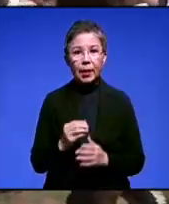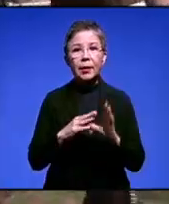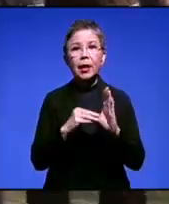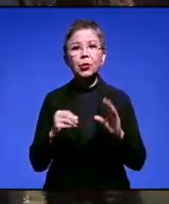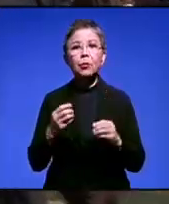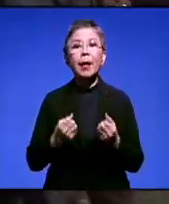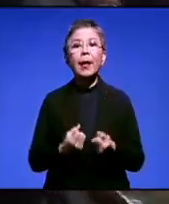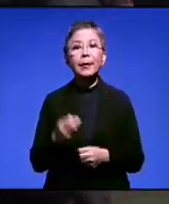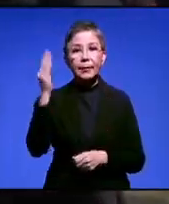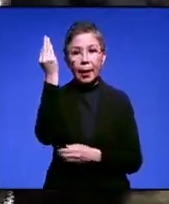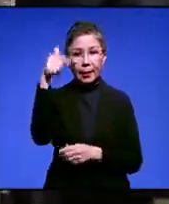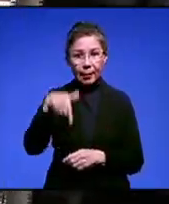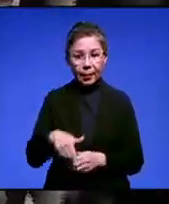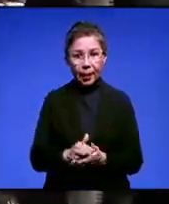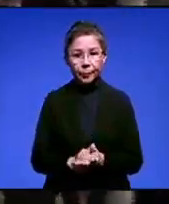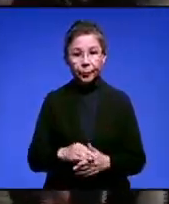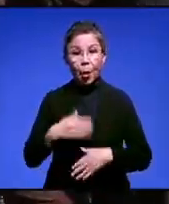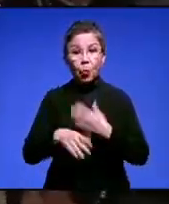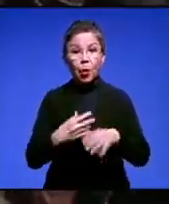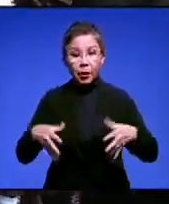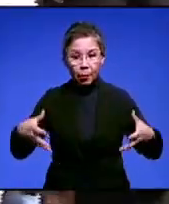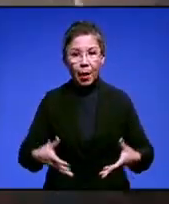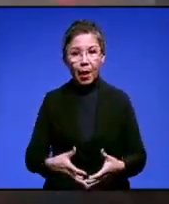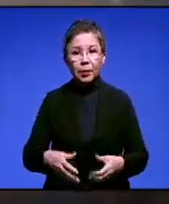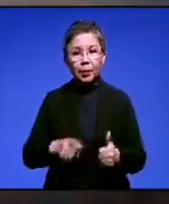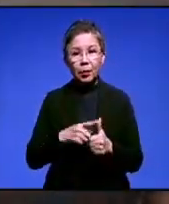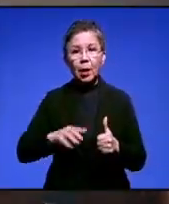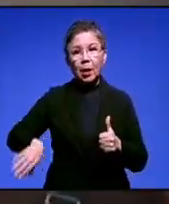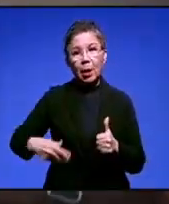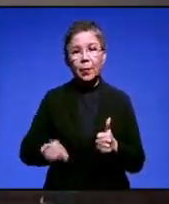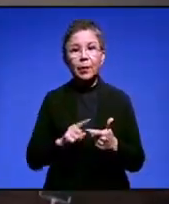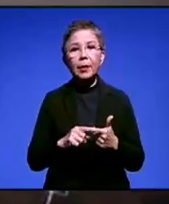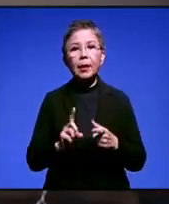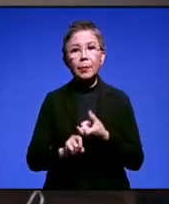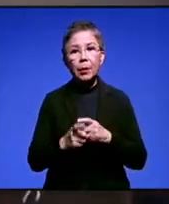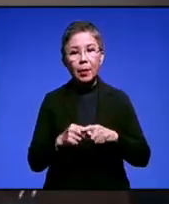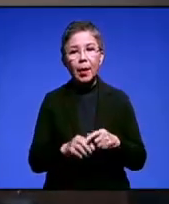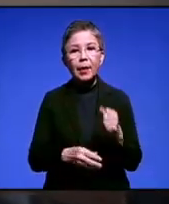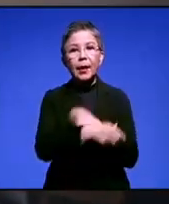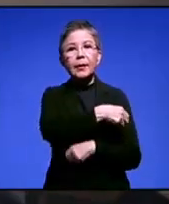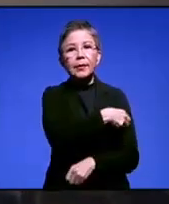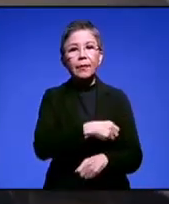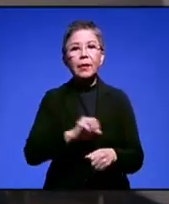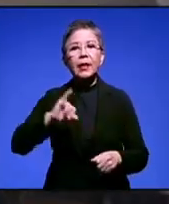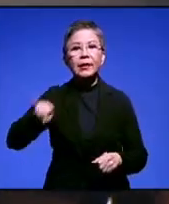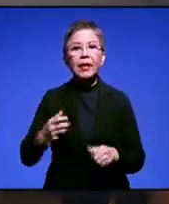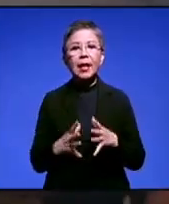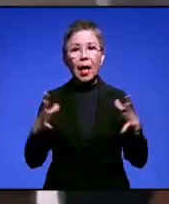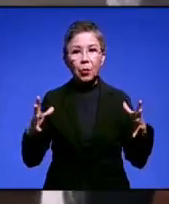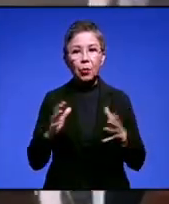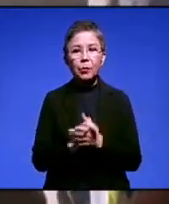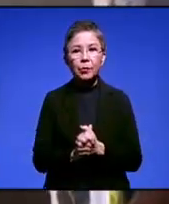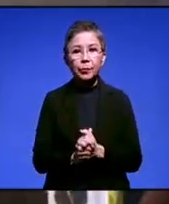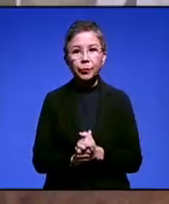Selatan selain keluarga prosesi pemakaman juga dihadiri kerabat serta staf Kejaksaan Agung kedawan